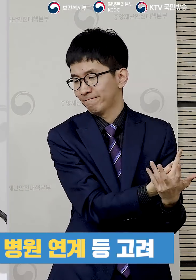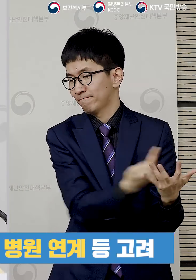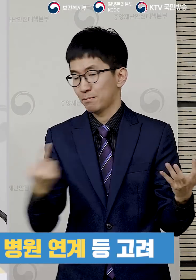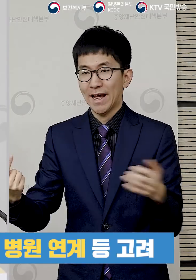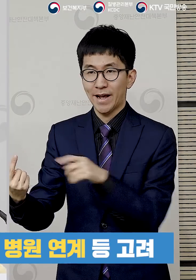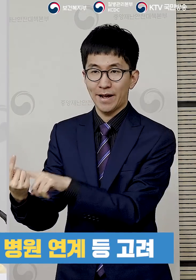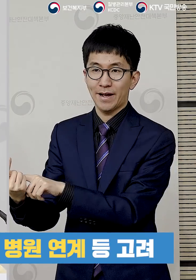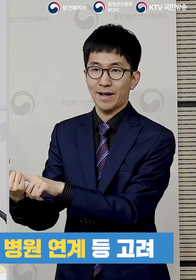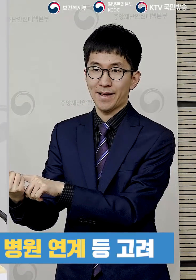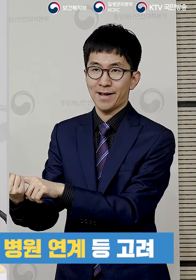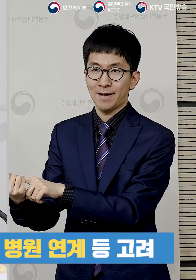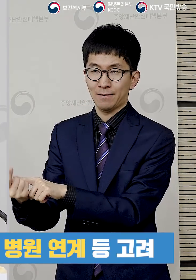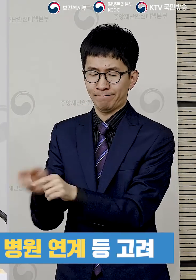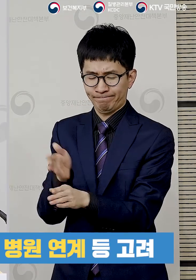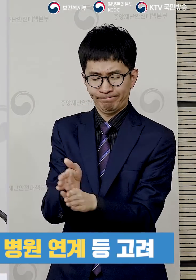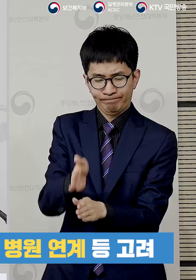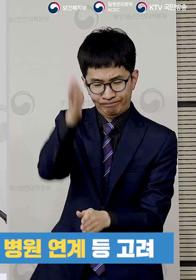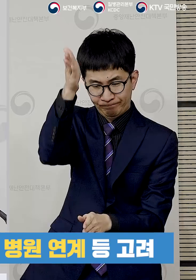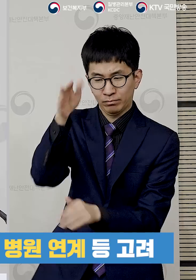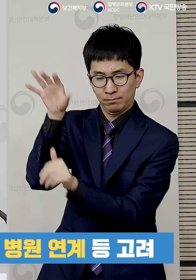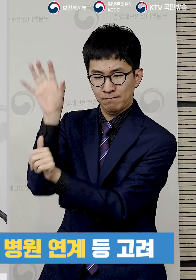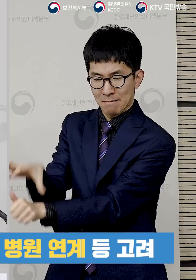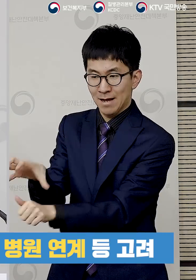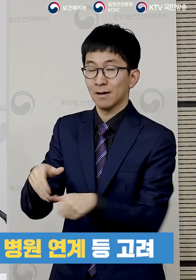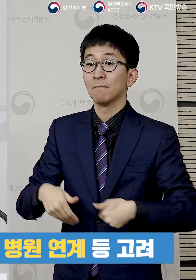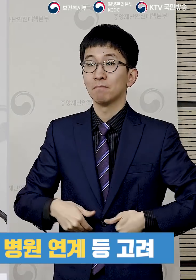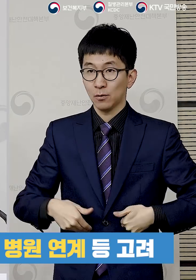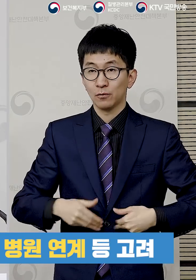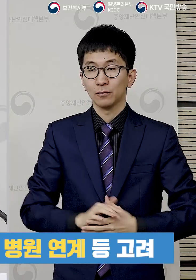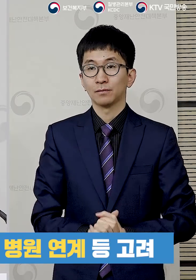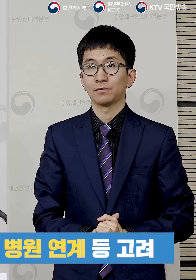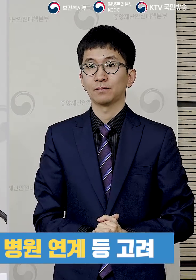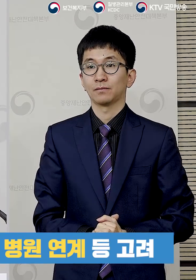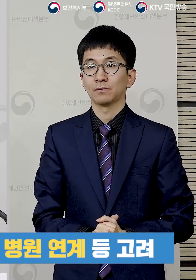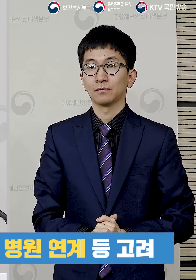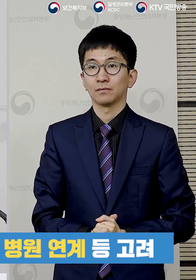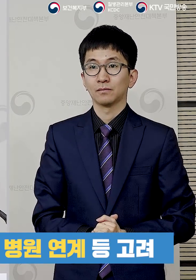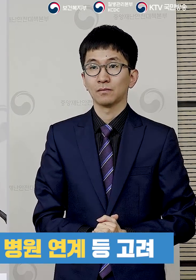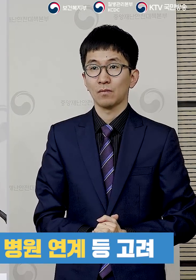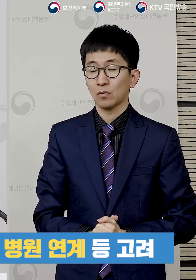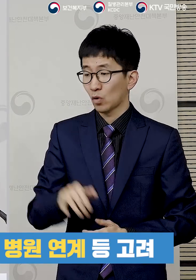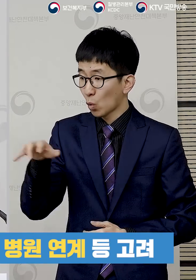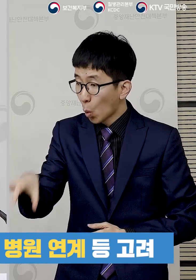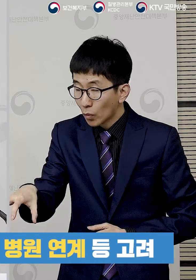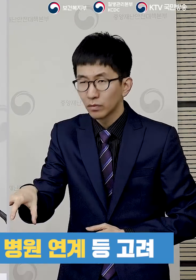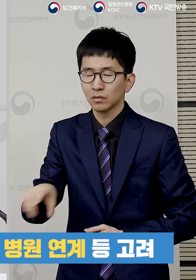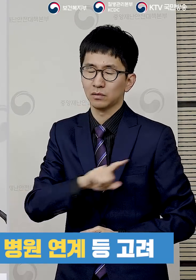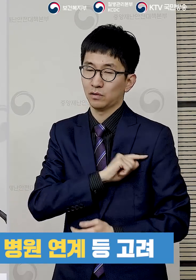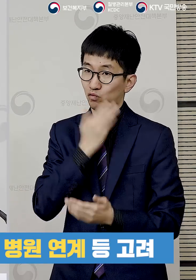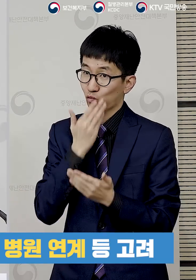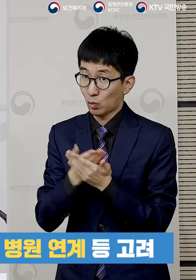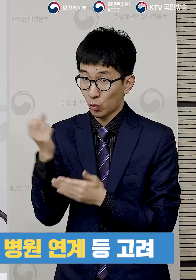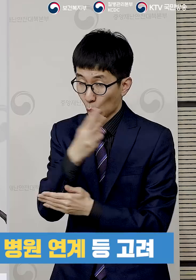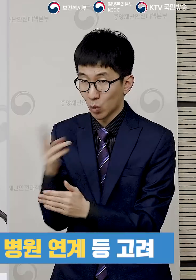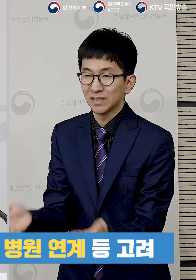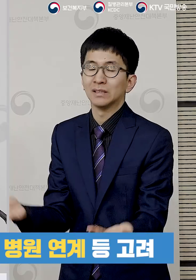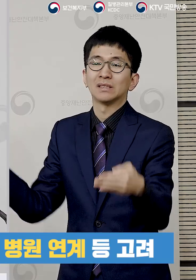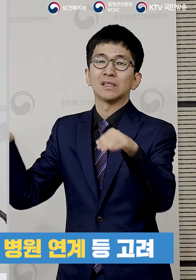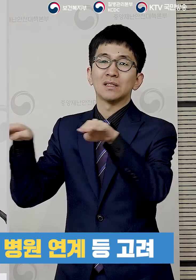지역사회하고의 그 철저한 격리가 전제가 돼야 됩니다. 그러한 그 장소이면서 동시에